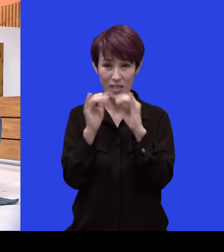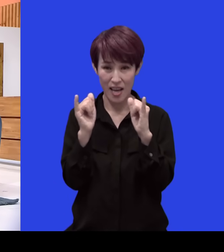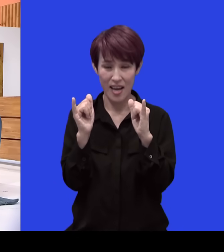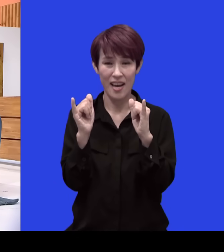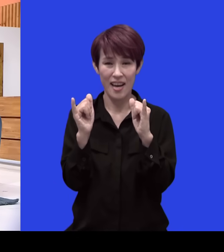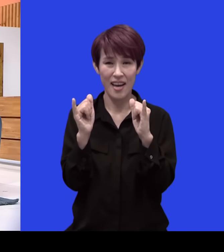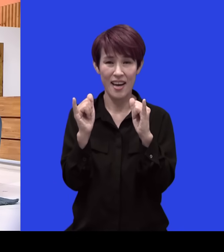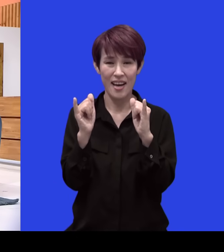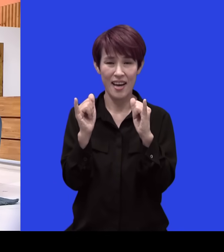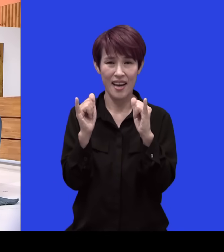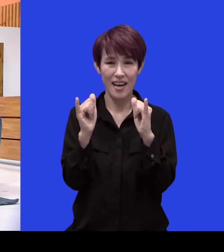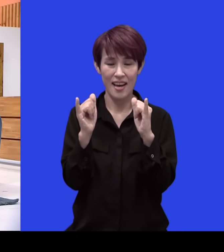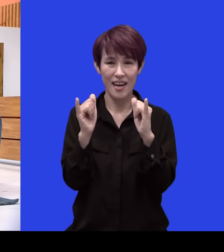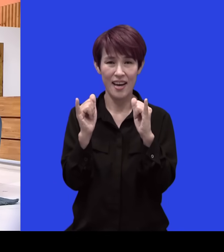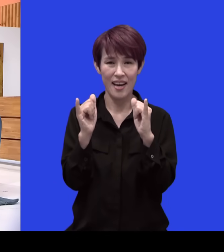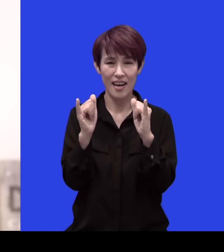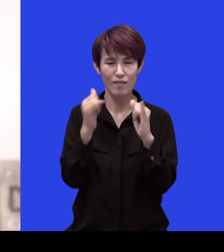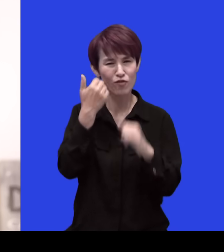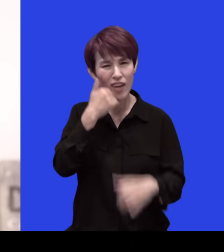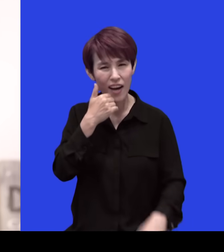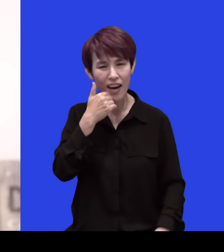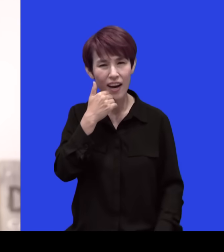선교지예요. 그러네요. 그럼 대한민국에 지금